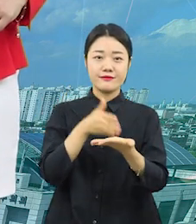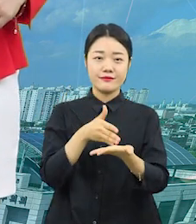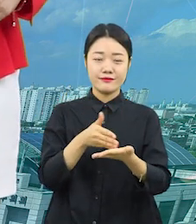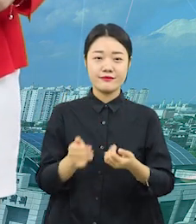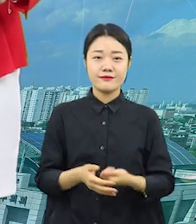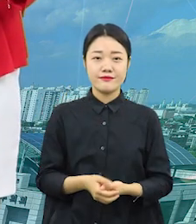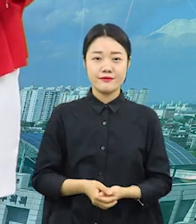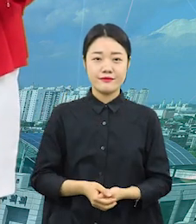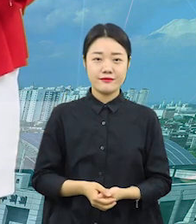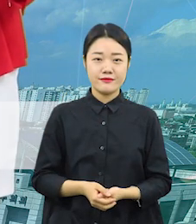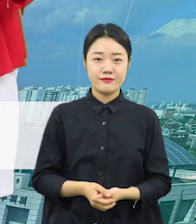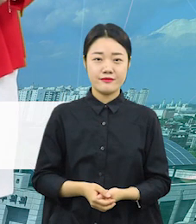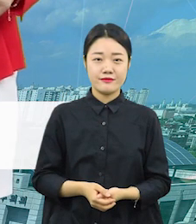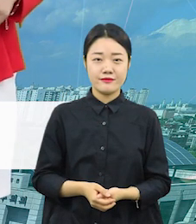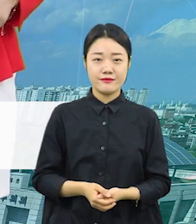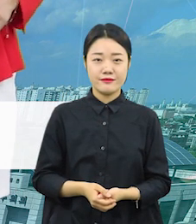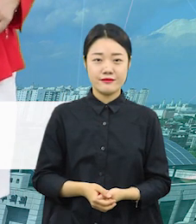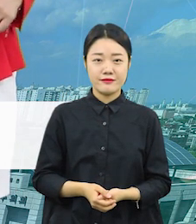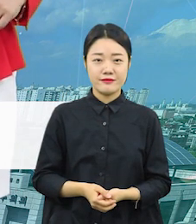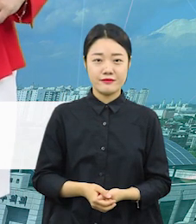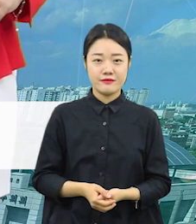소식입니다.